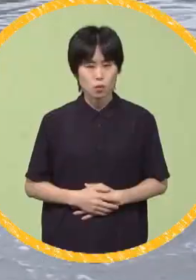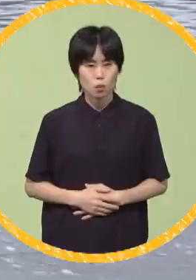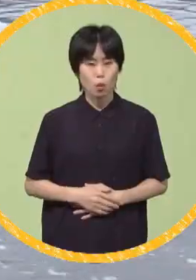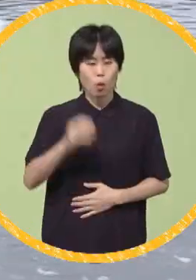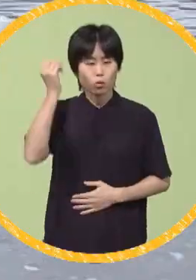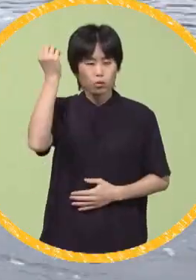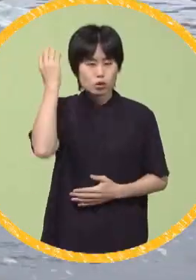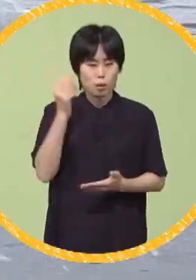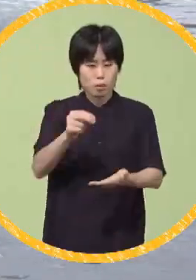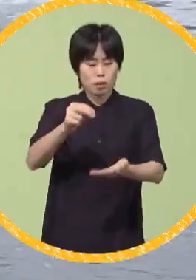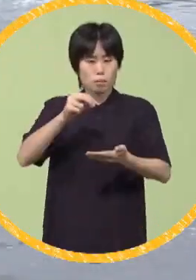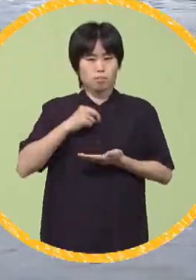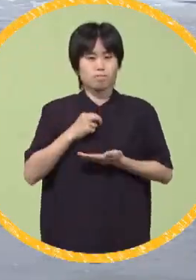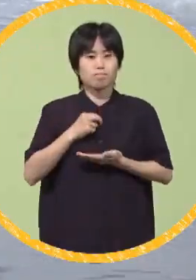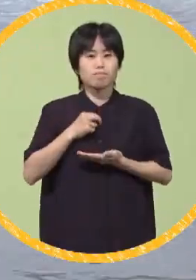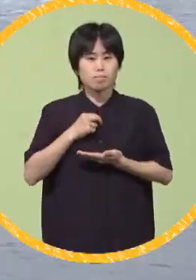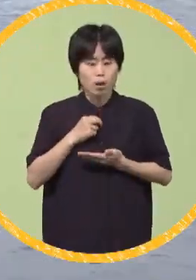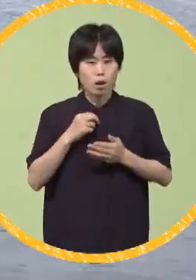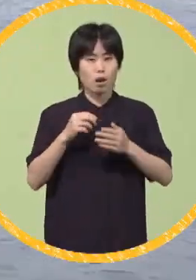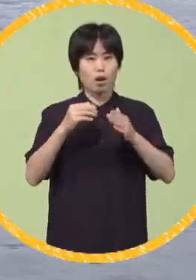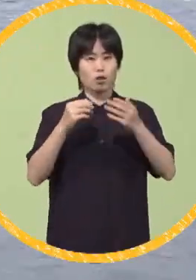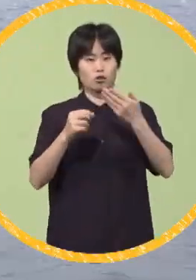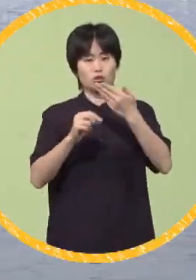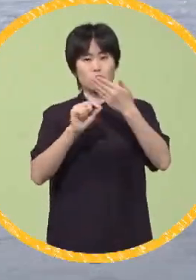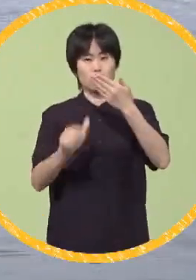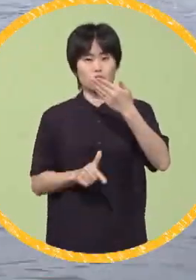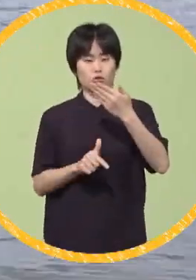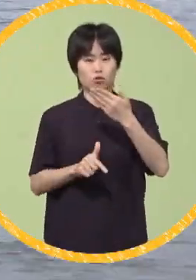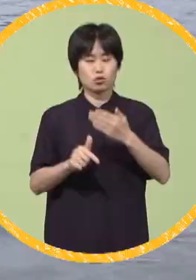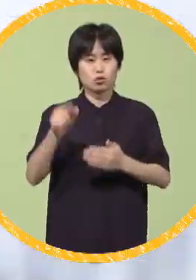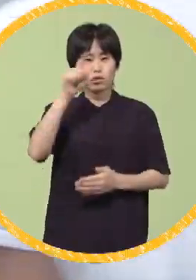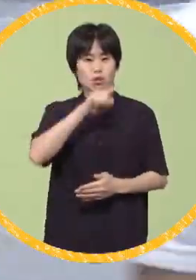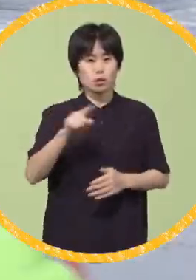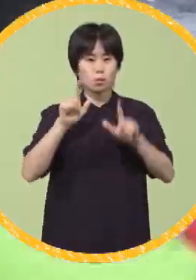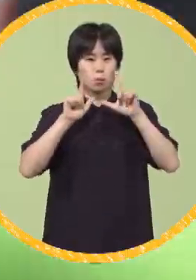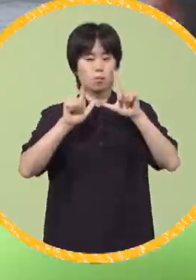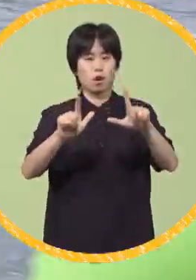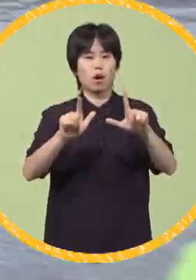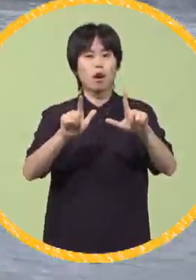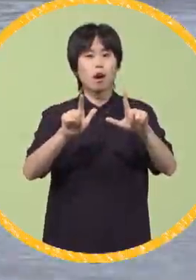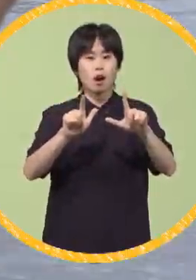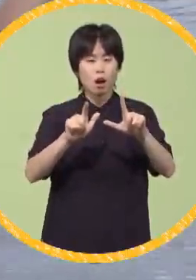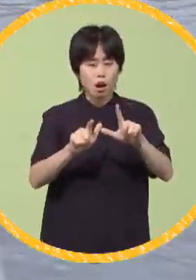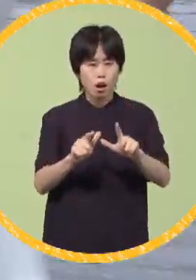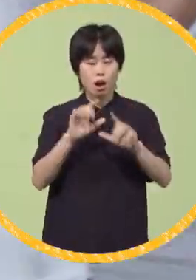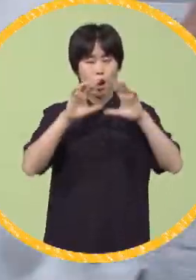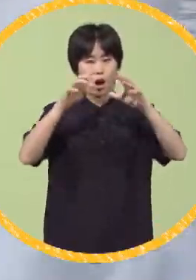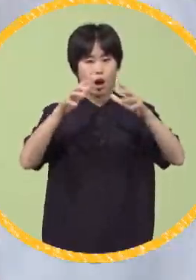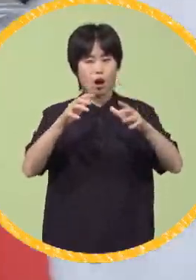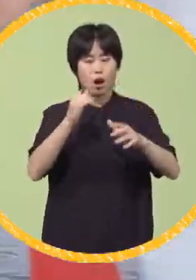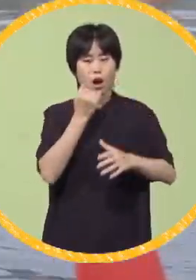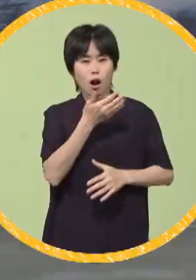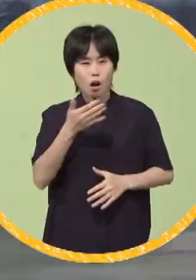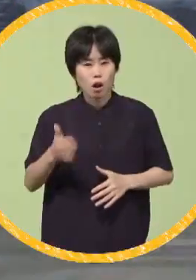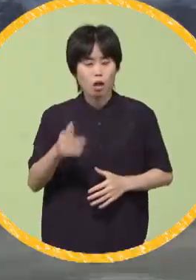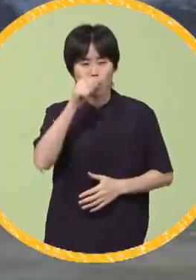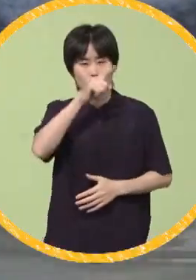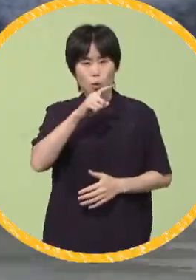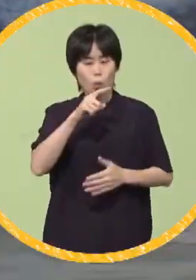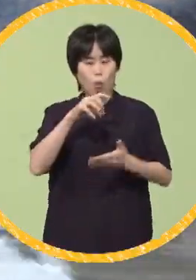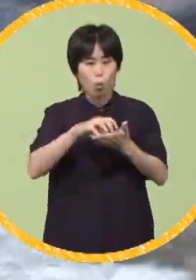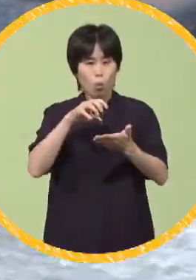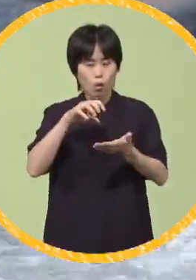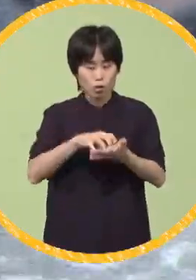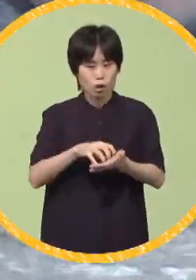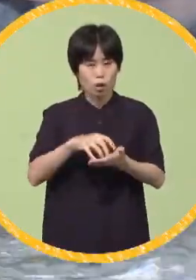のメッセージと受け止め、この年の9月に神奈川プラゴミゼロ宣言を発表し、海洋汚染の解決に向けて廃棄されるプラゴミゼロを目指した取